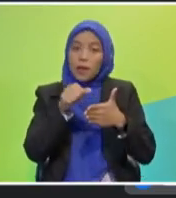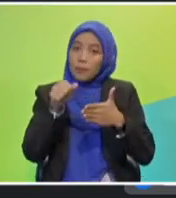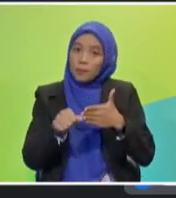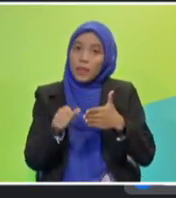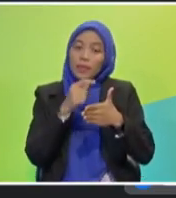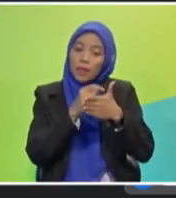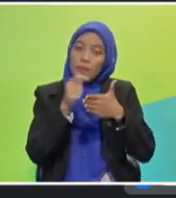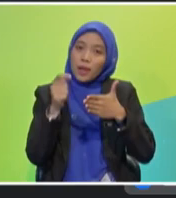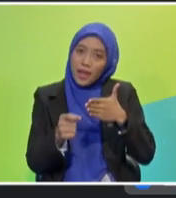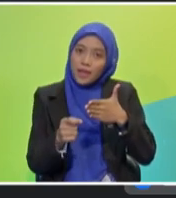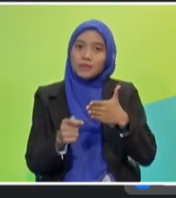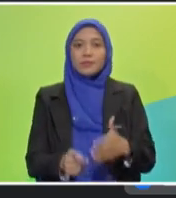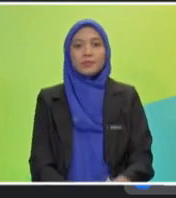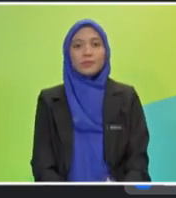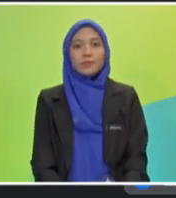Silakan adik Iman.